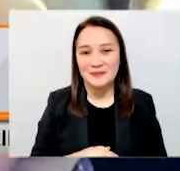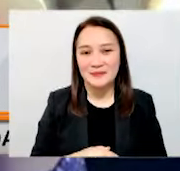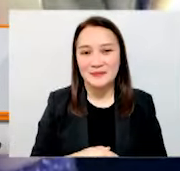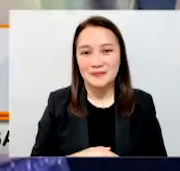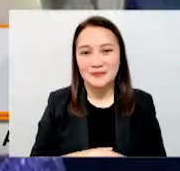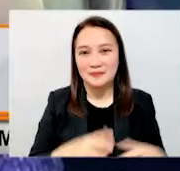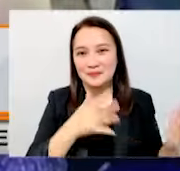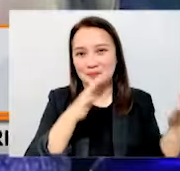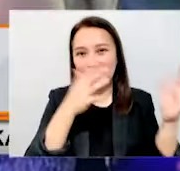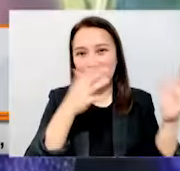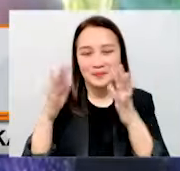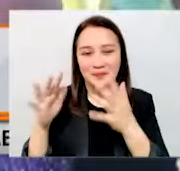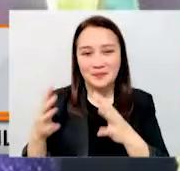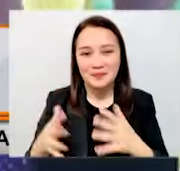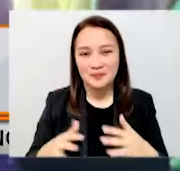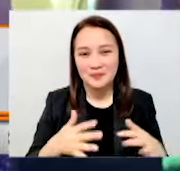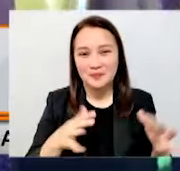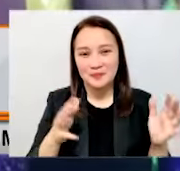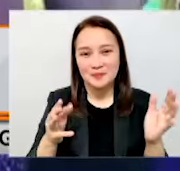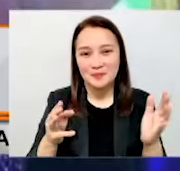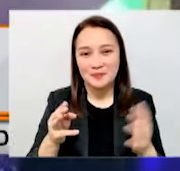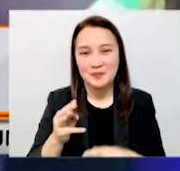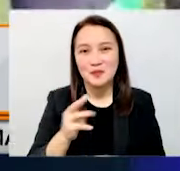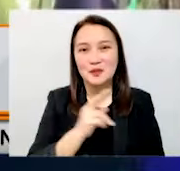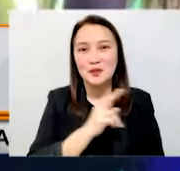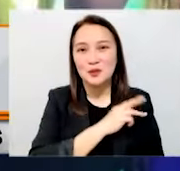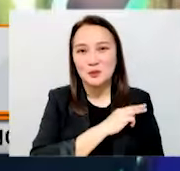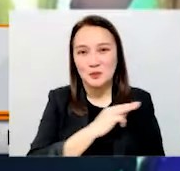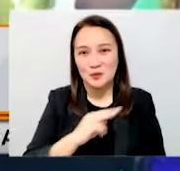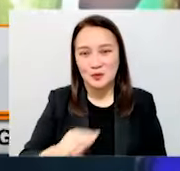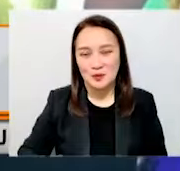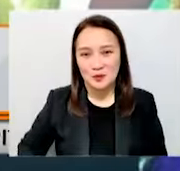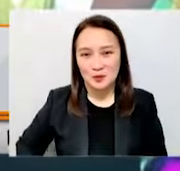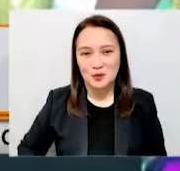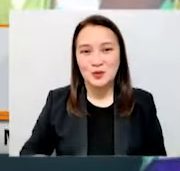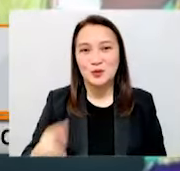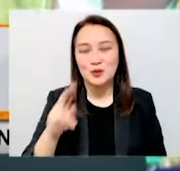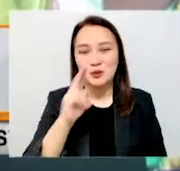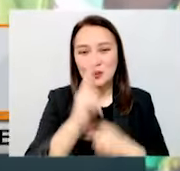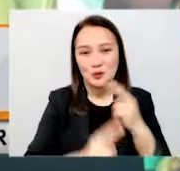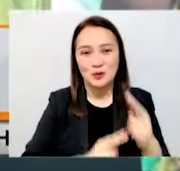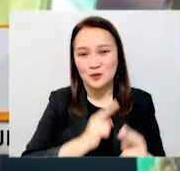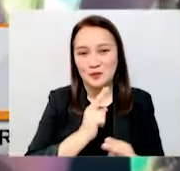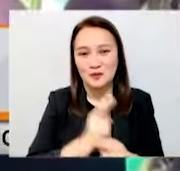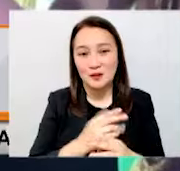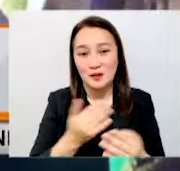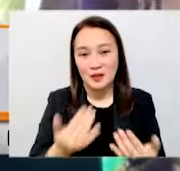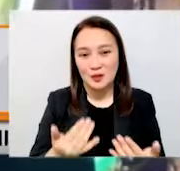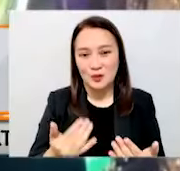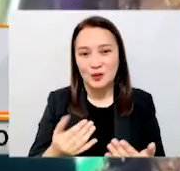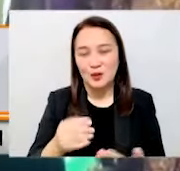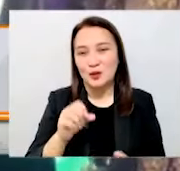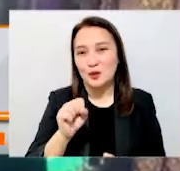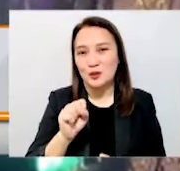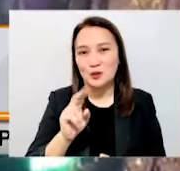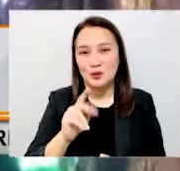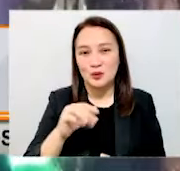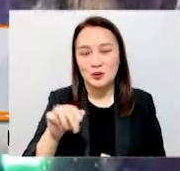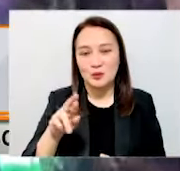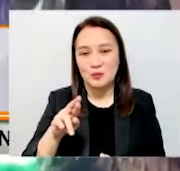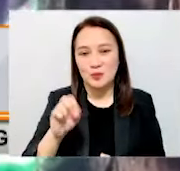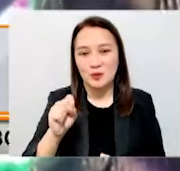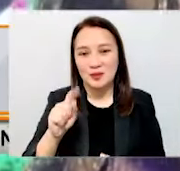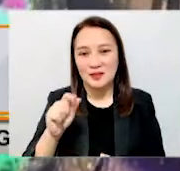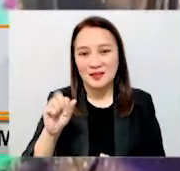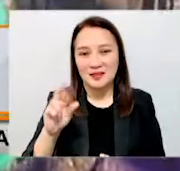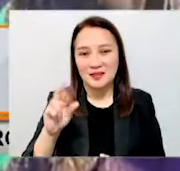From the universe, she's now the superstar. Ang Pinay international drag artist na si Maxie ang